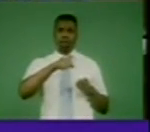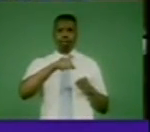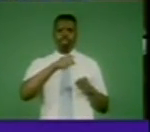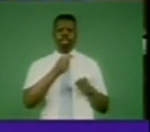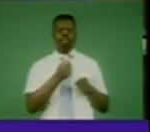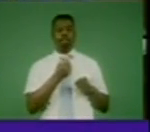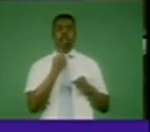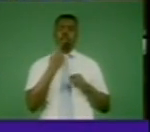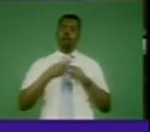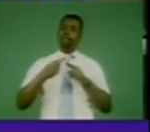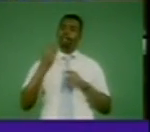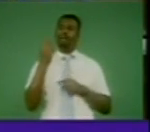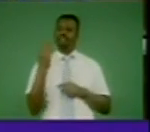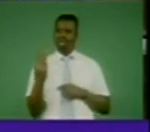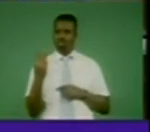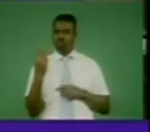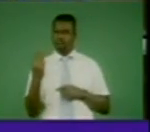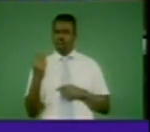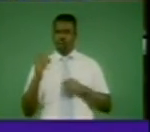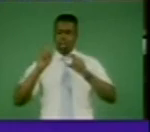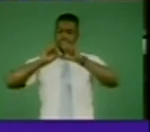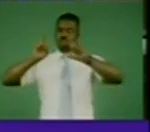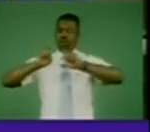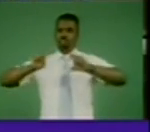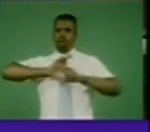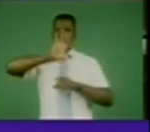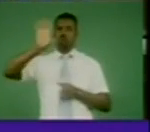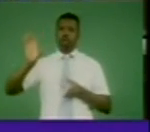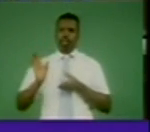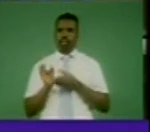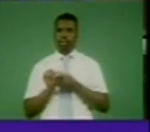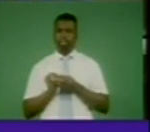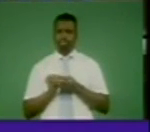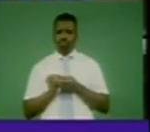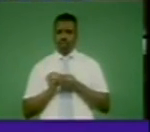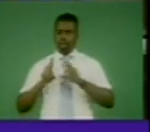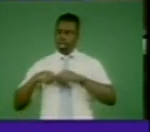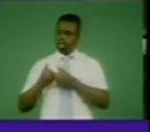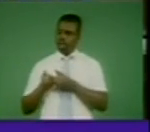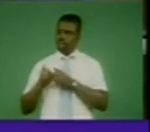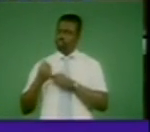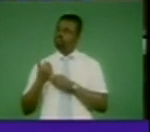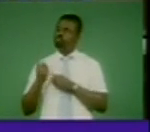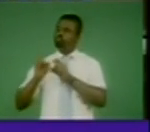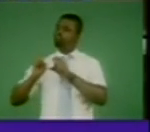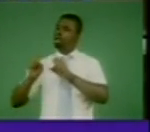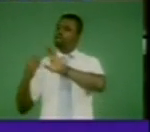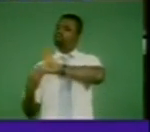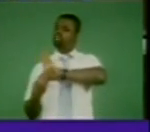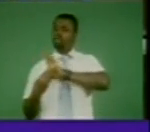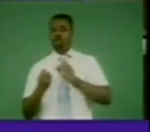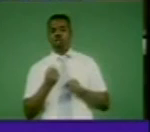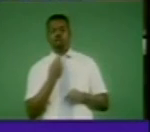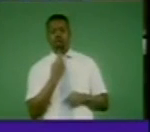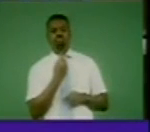kura 303 kwenye ibara zote, isipokuwa ibara ya tisa ilikuwa na kura 301. Kura